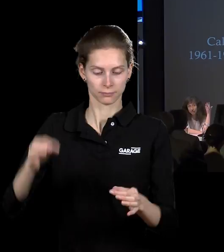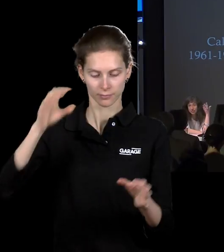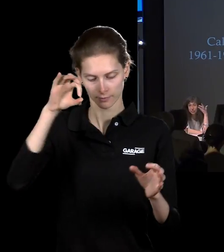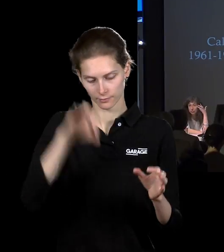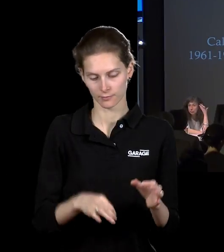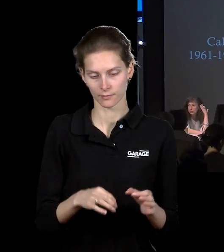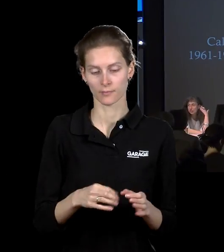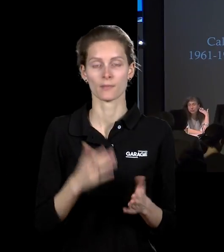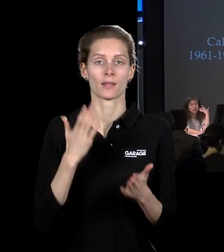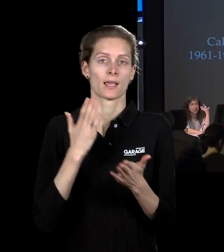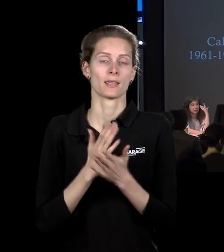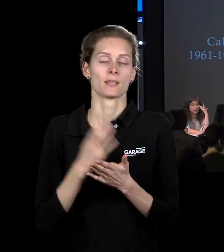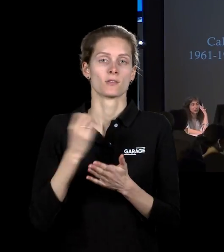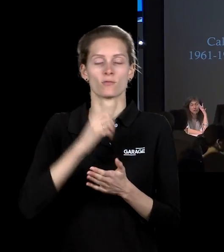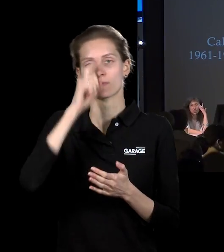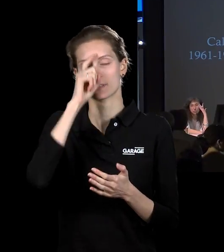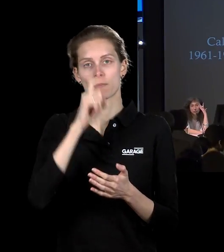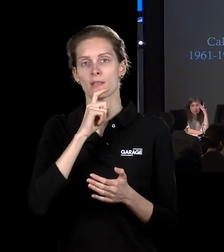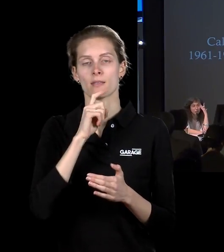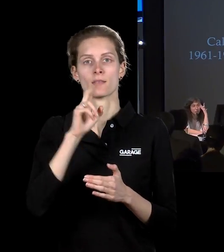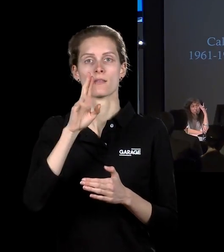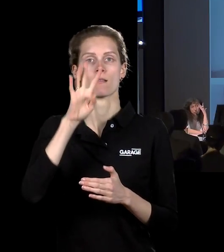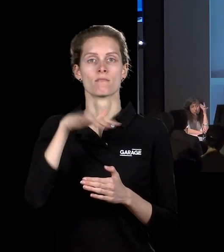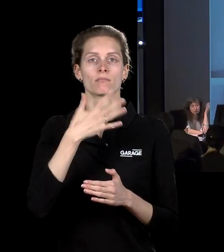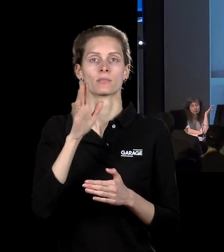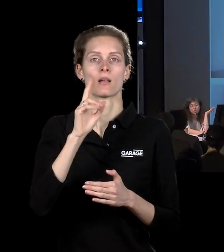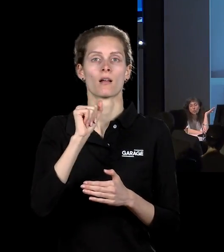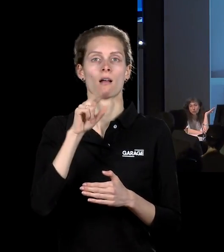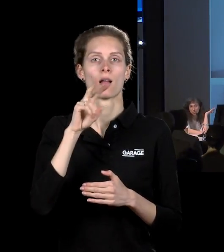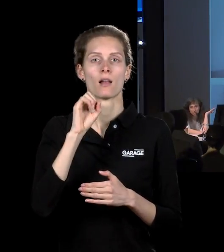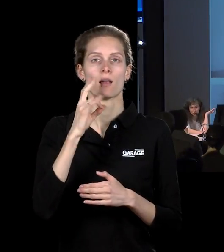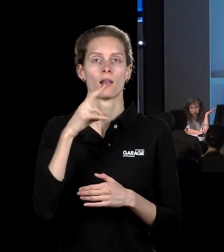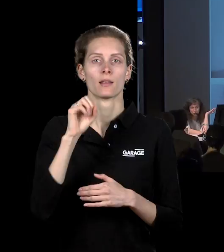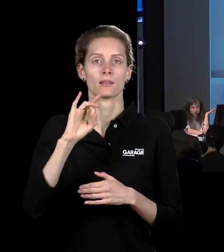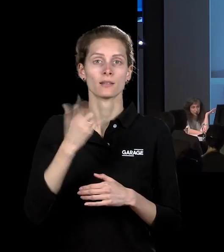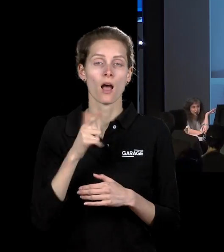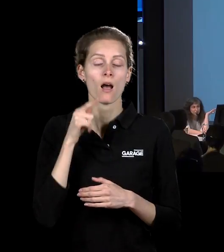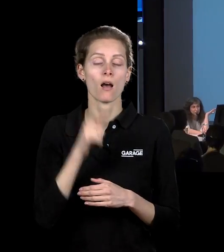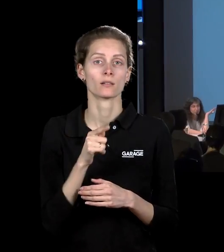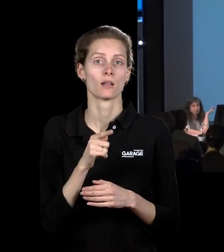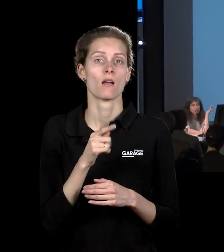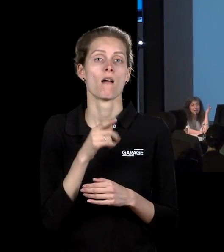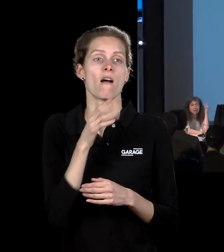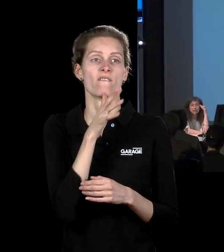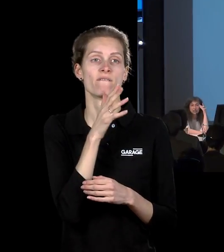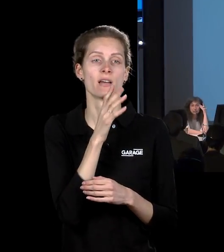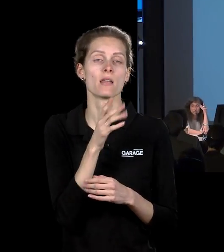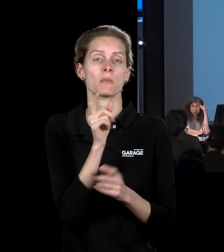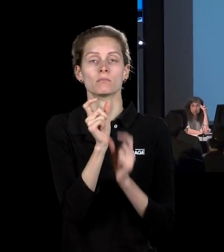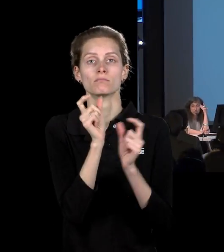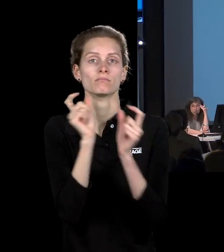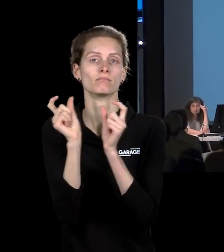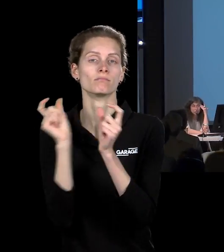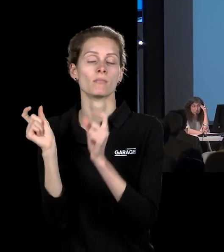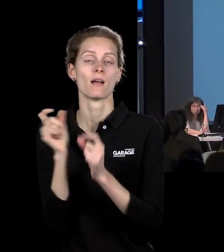же интерактивный, но непонятного назначения календарь, вот такие вот формы, которые каким-то образом служат для измерения времени. И в